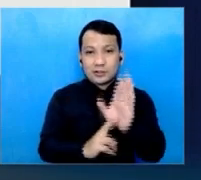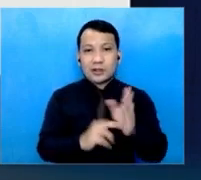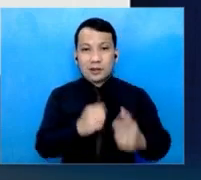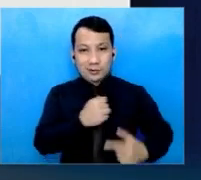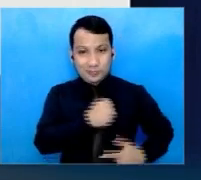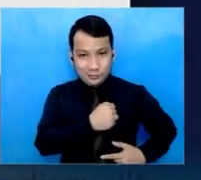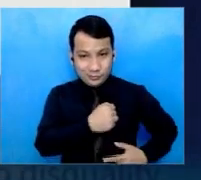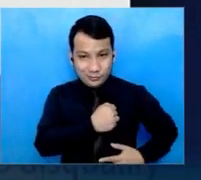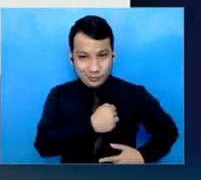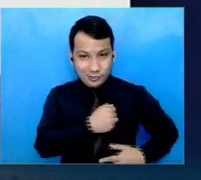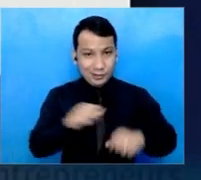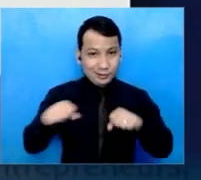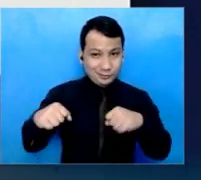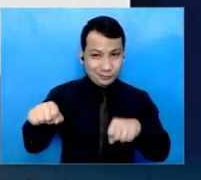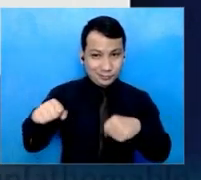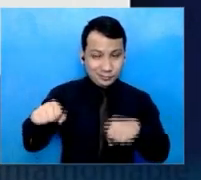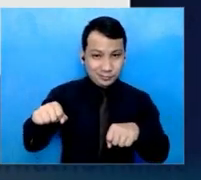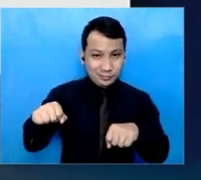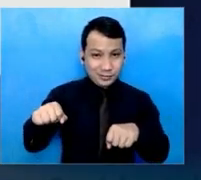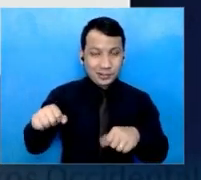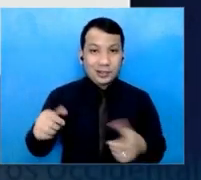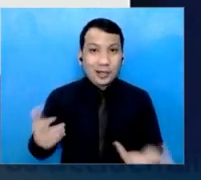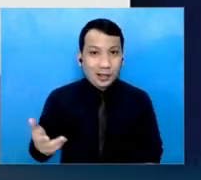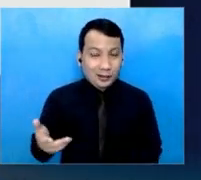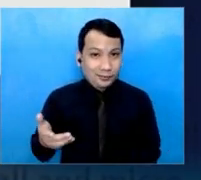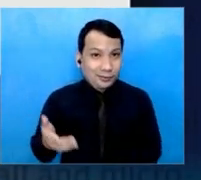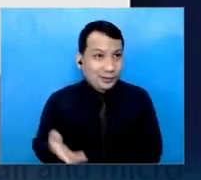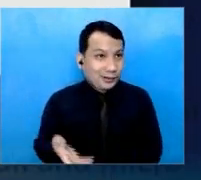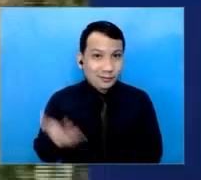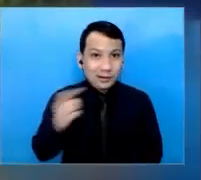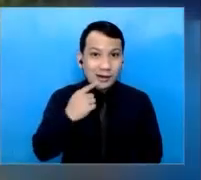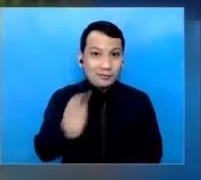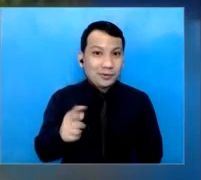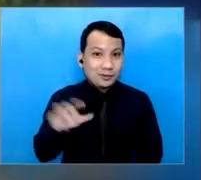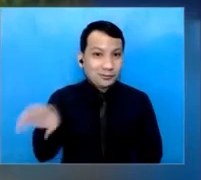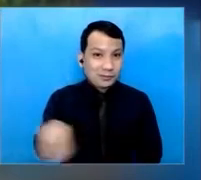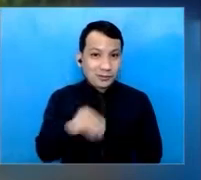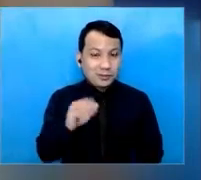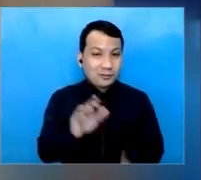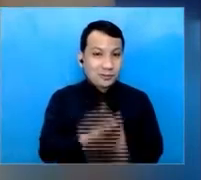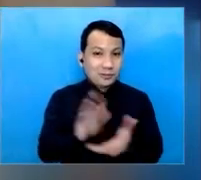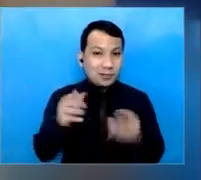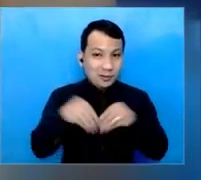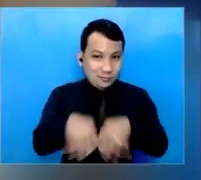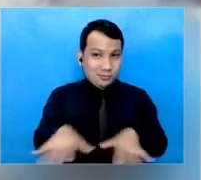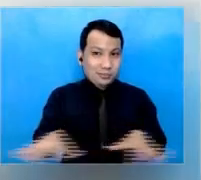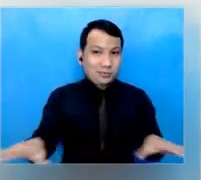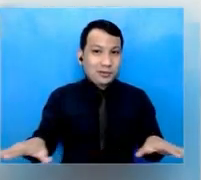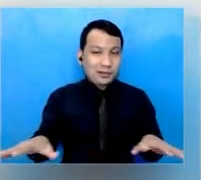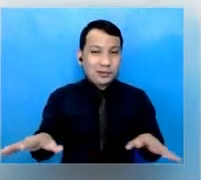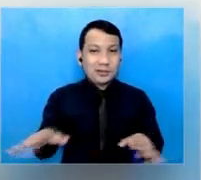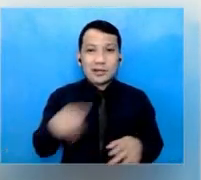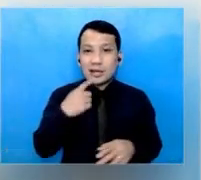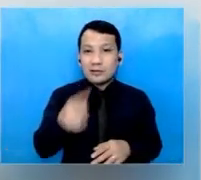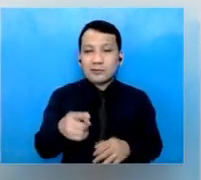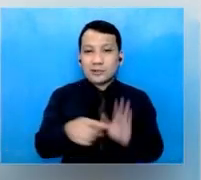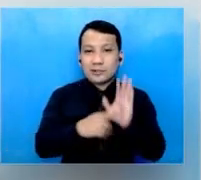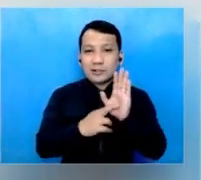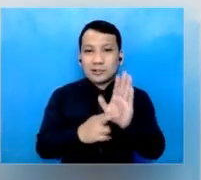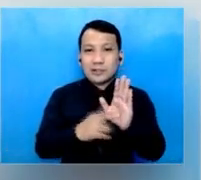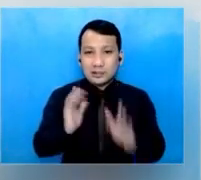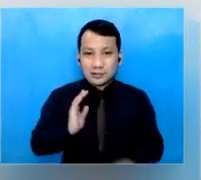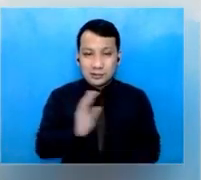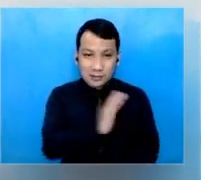tricycle drivers. At huwag nang magtaka kung bakit nagagawa ma-afford ang mamahaling wedding gown at kasal sa Balisin ng isang kinatawan daw ng mga jeepney